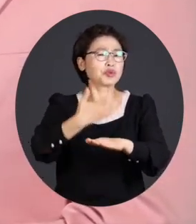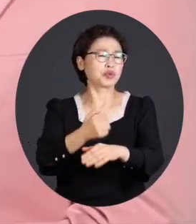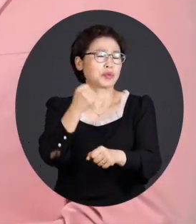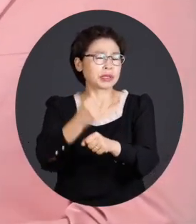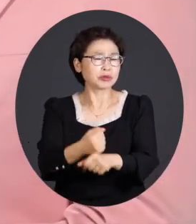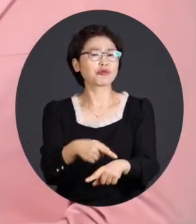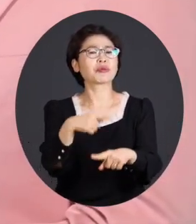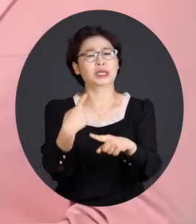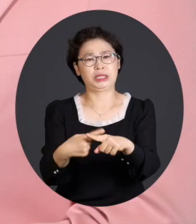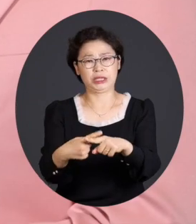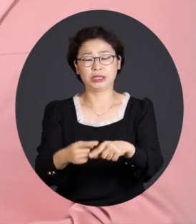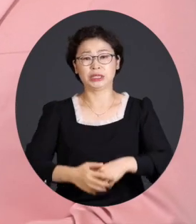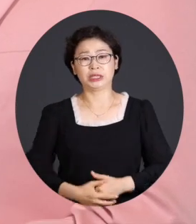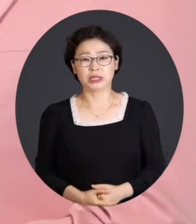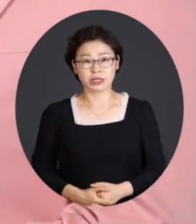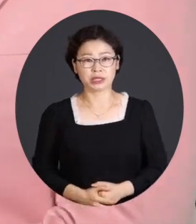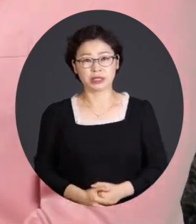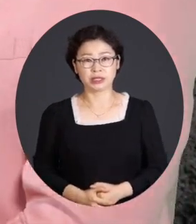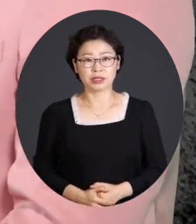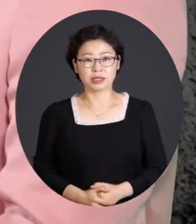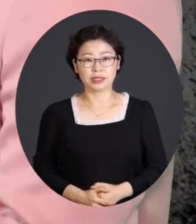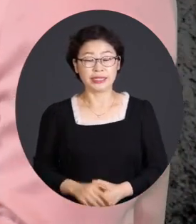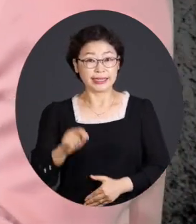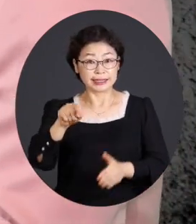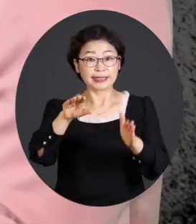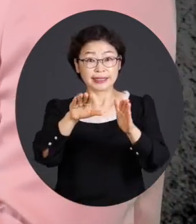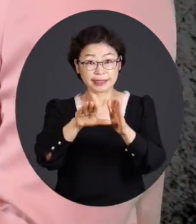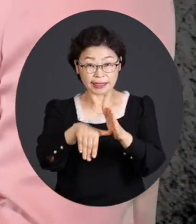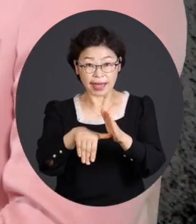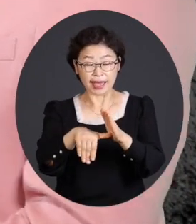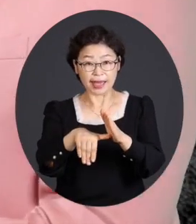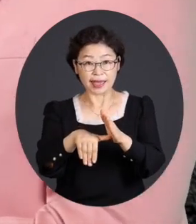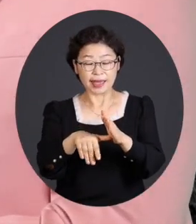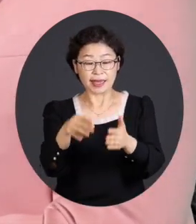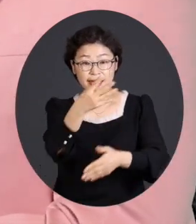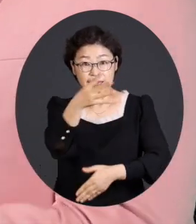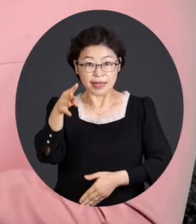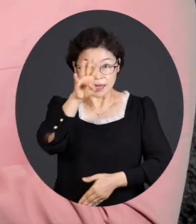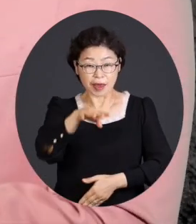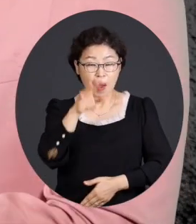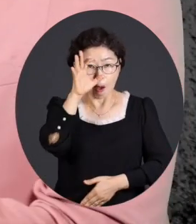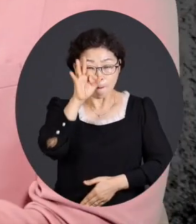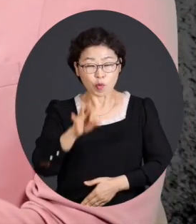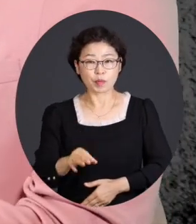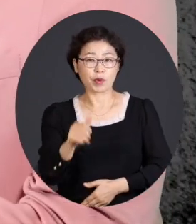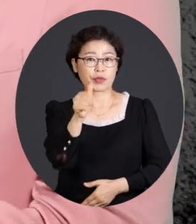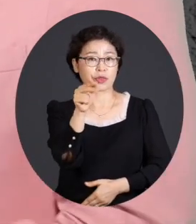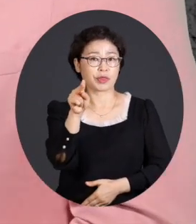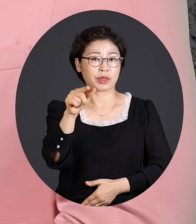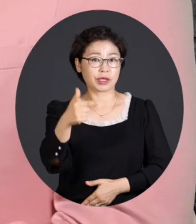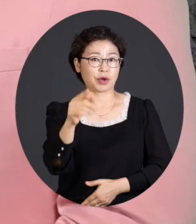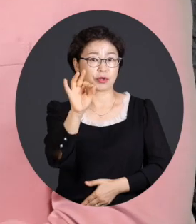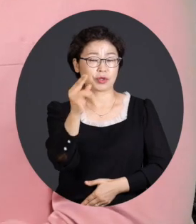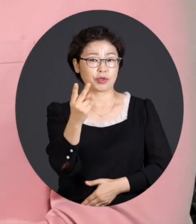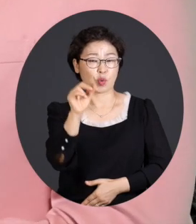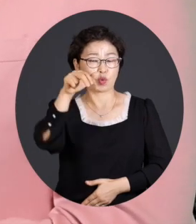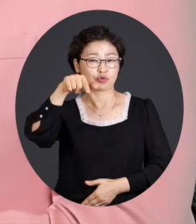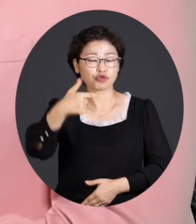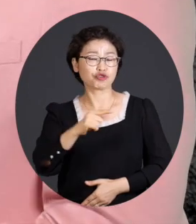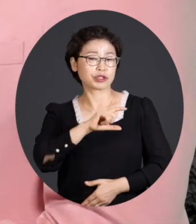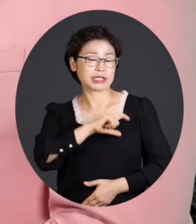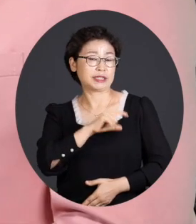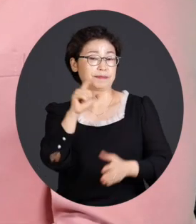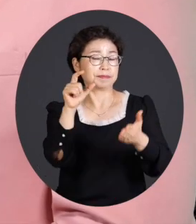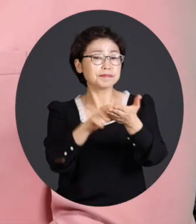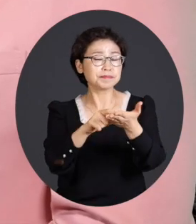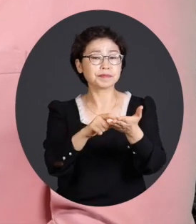것이나 다름없었죠. 당시 석방 증명서인데요. 현용준이라고 표기되어 있습니다.